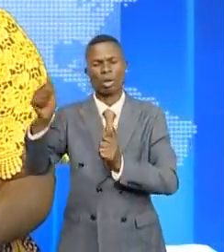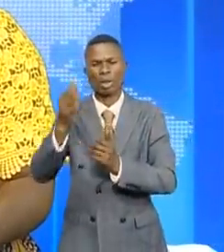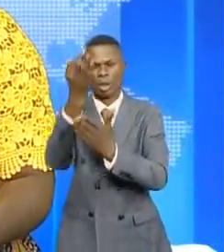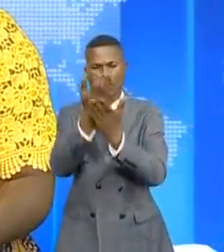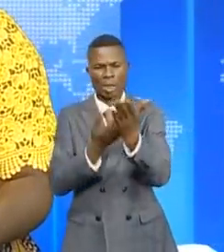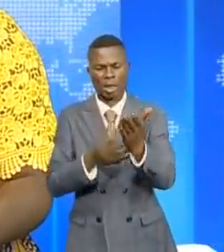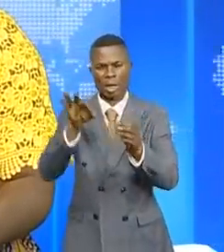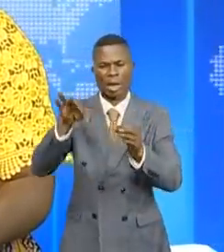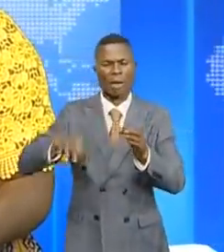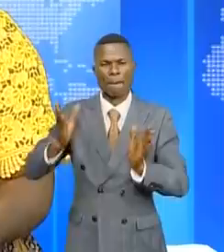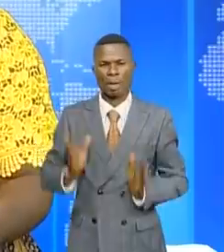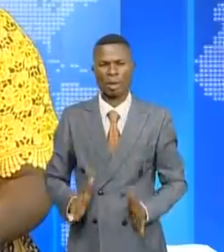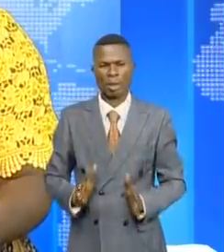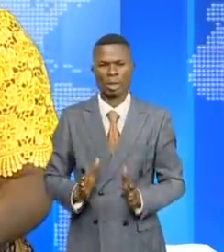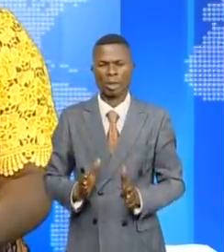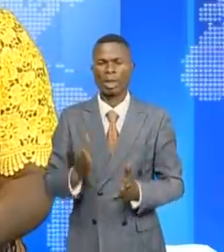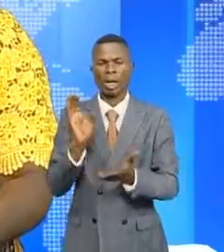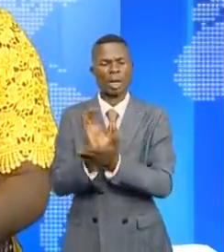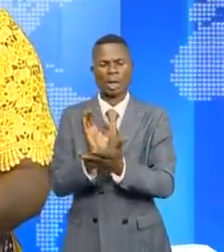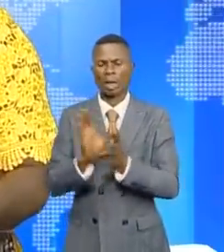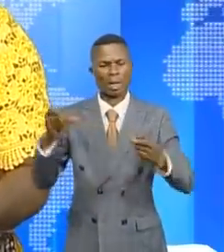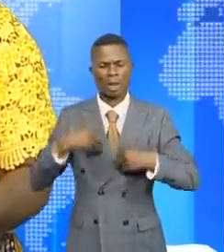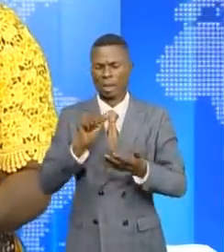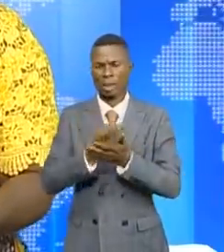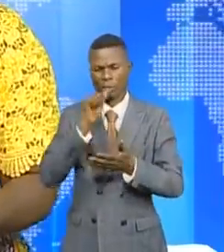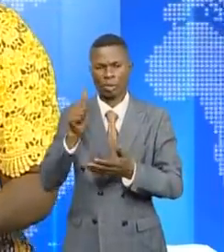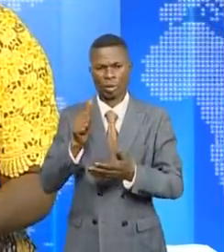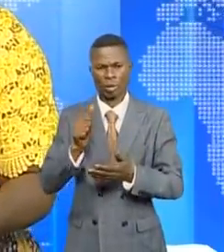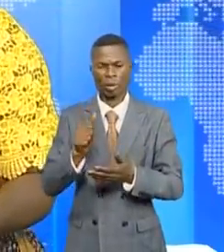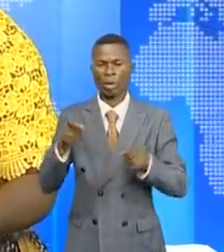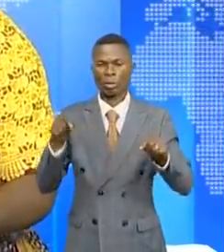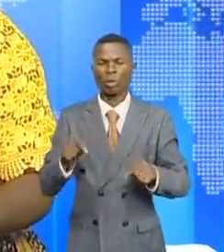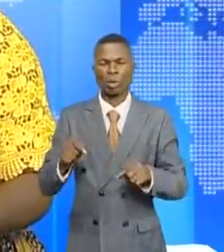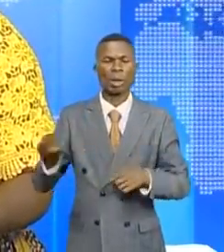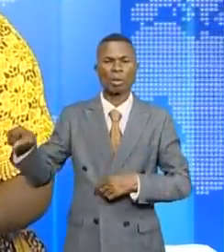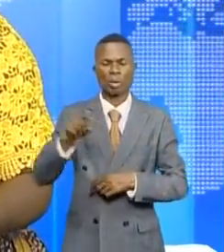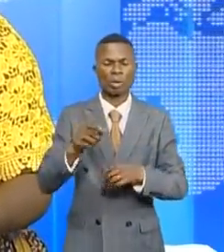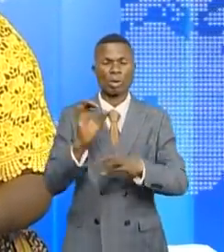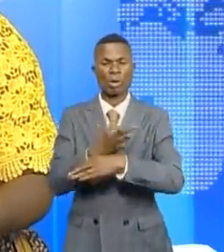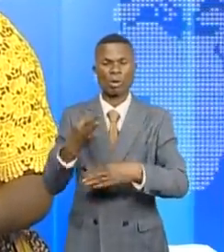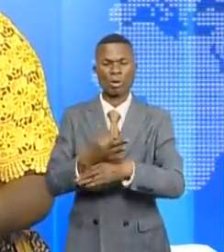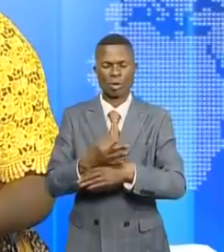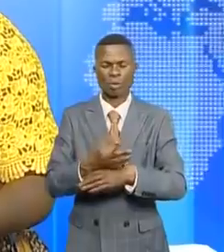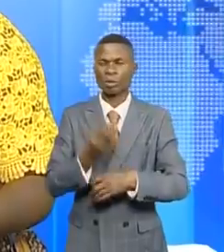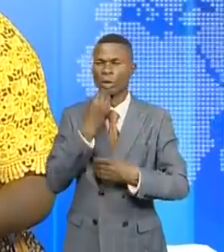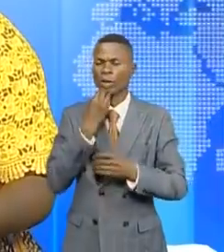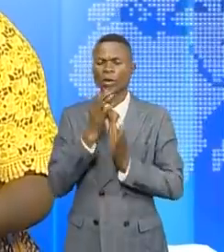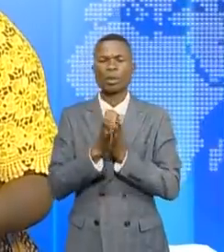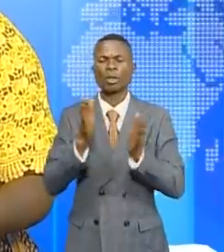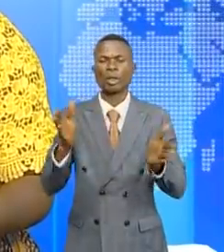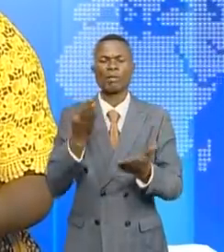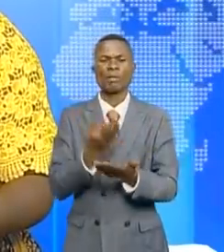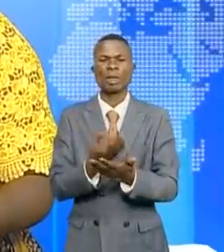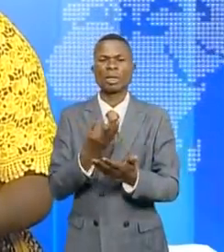des bénéficiaires des dites cartes qui circulent présentement dans les réseaux sociaux. L'inspection générale